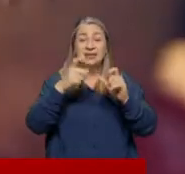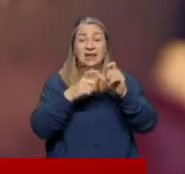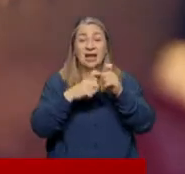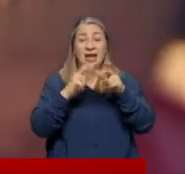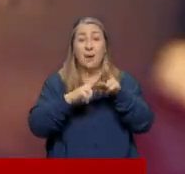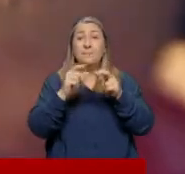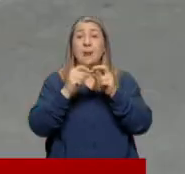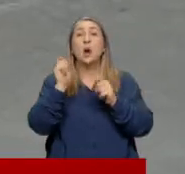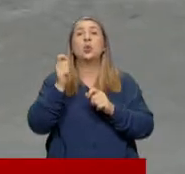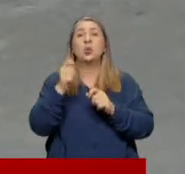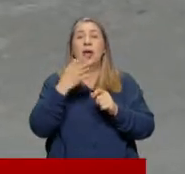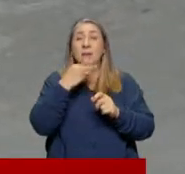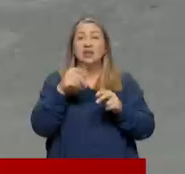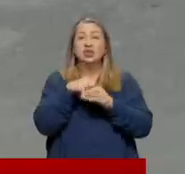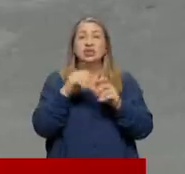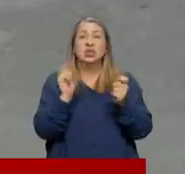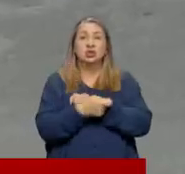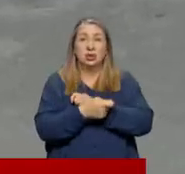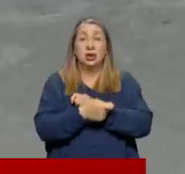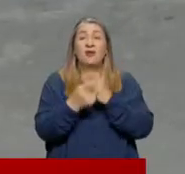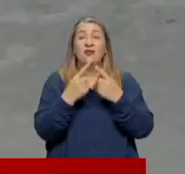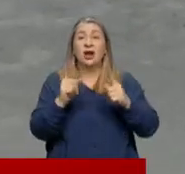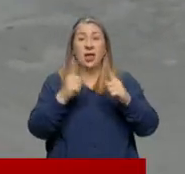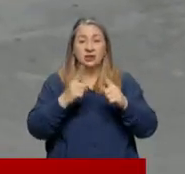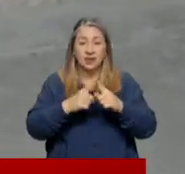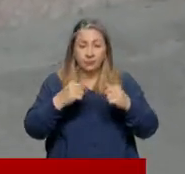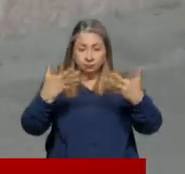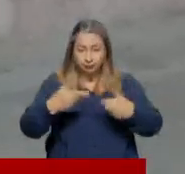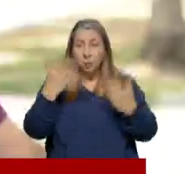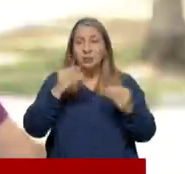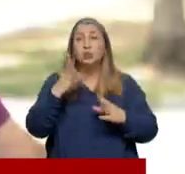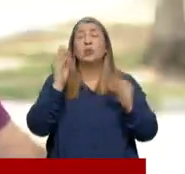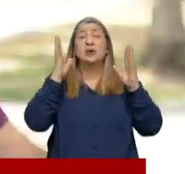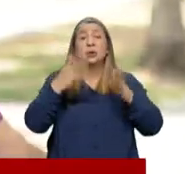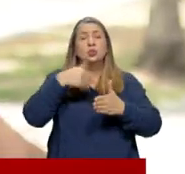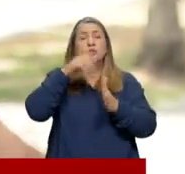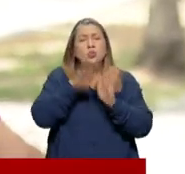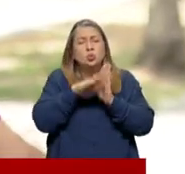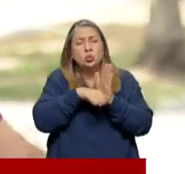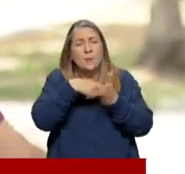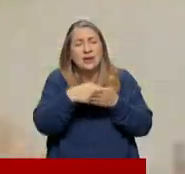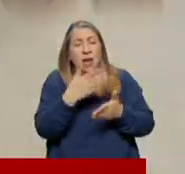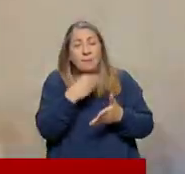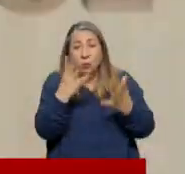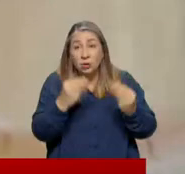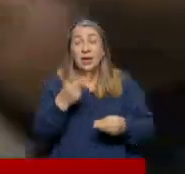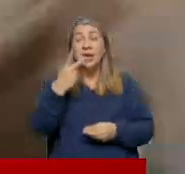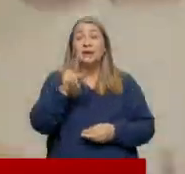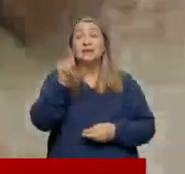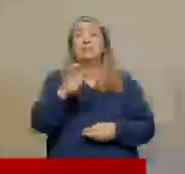SSK ve Bağkur emeklileri için değişti farklı hesaplamaya başladı çok emekli düşük maaşla emekli olurken